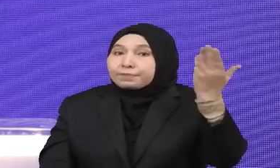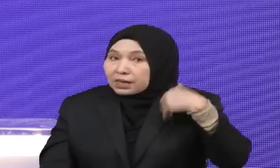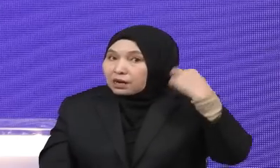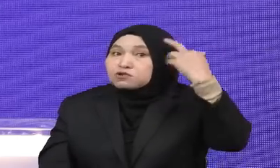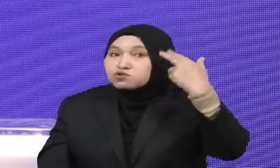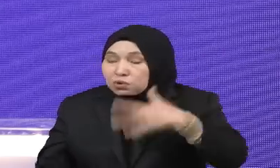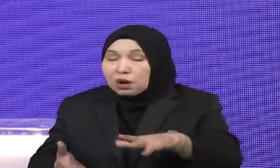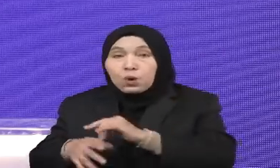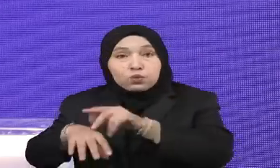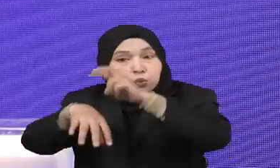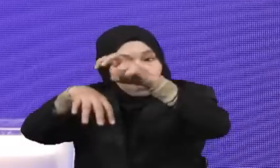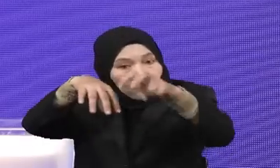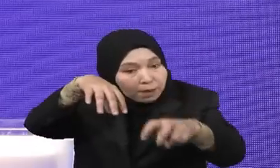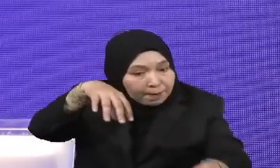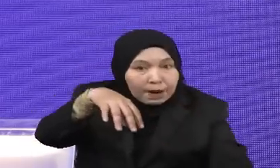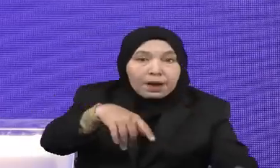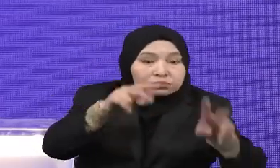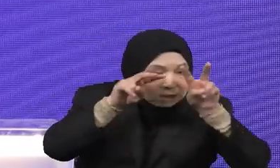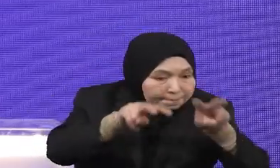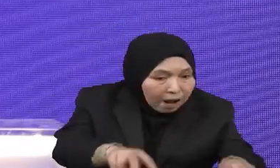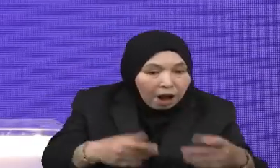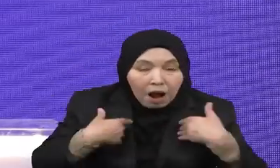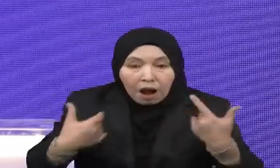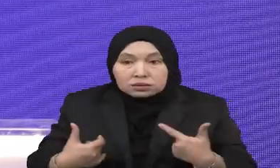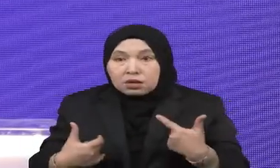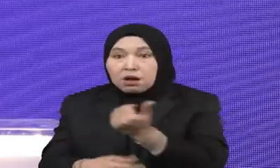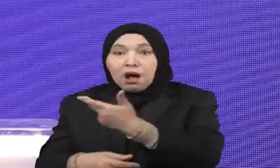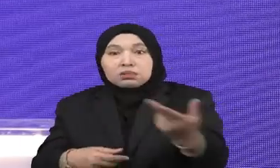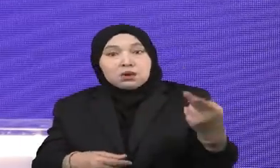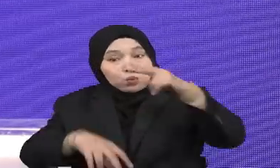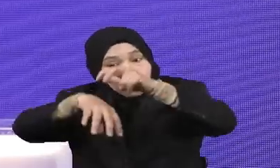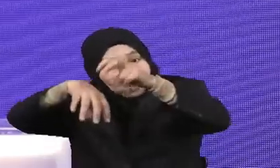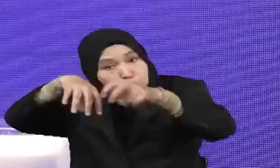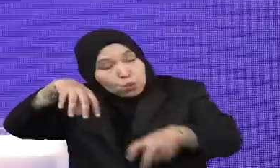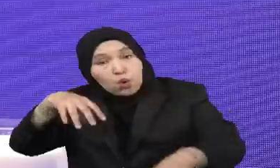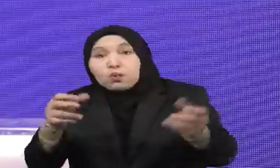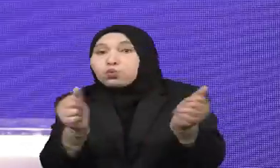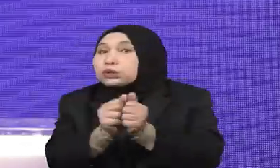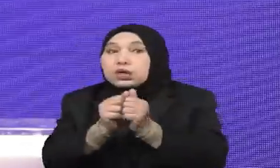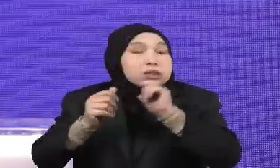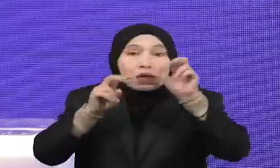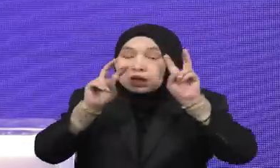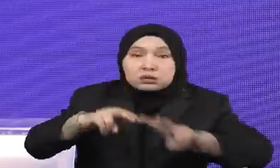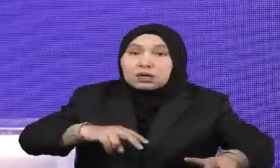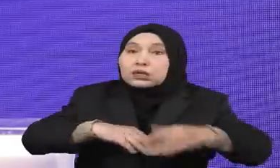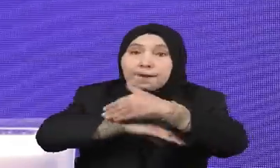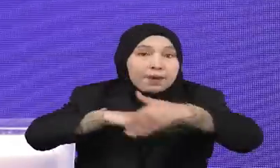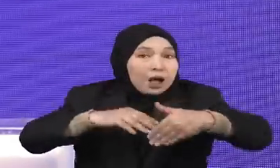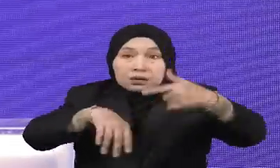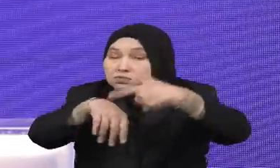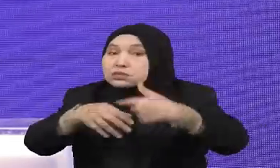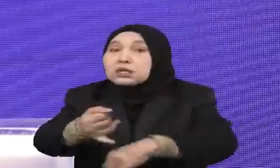pada waktu itu mereka melihat di bawah itu ada harta rampasan mereka turun tanpa mengikut timeline ataupun garis masa yang